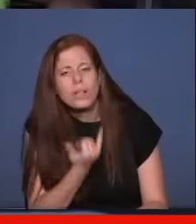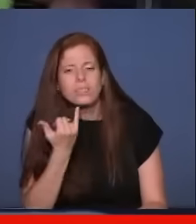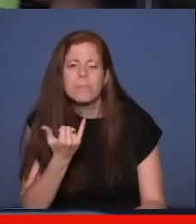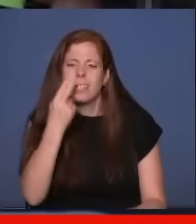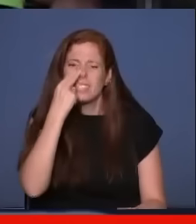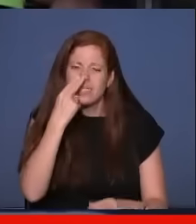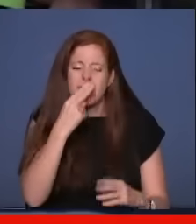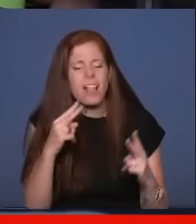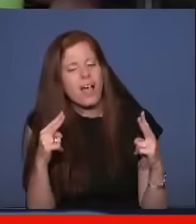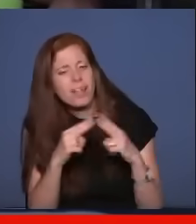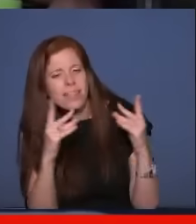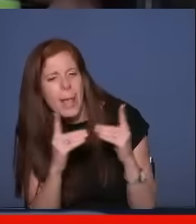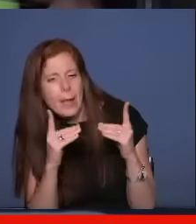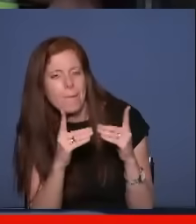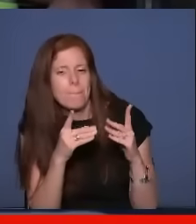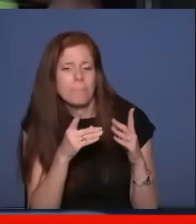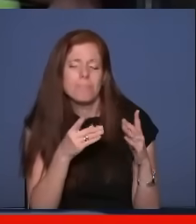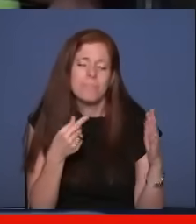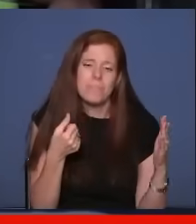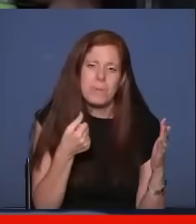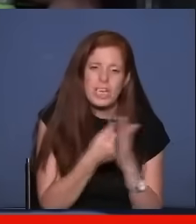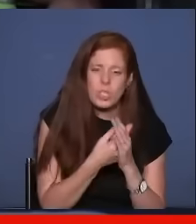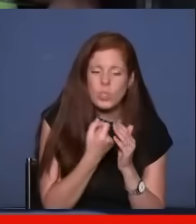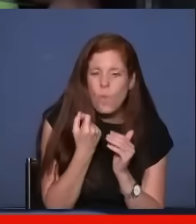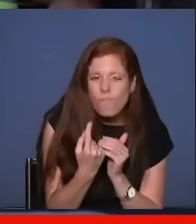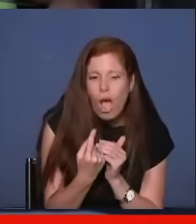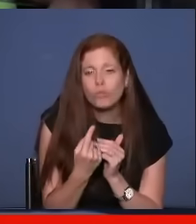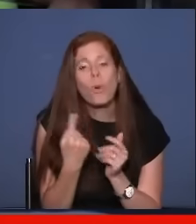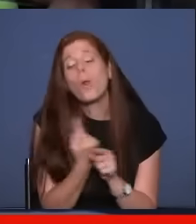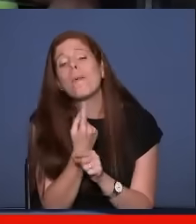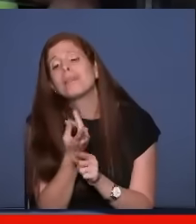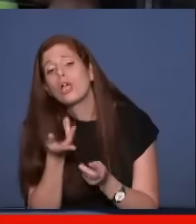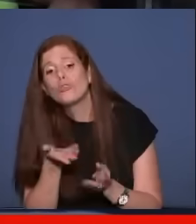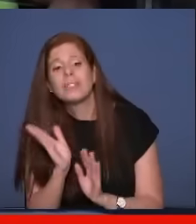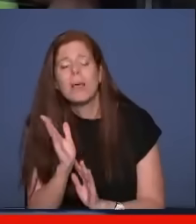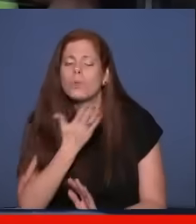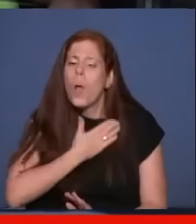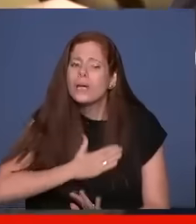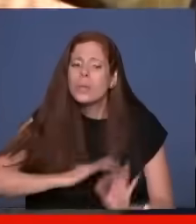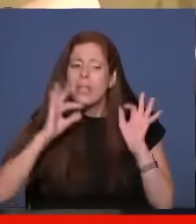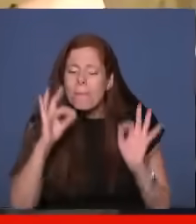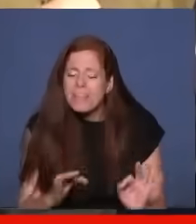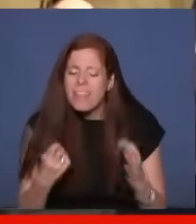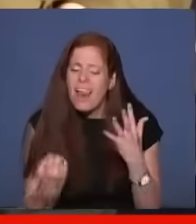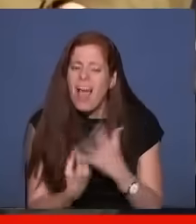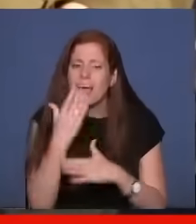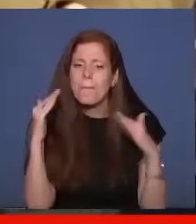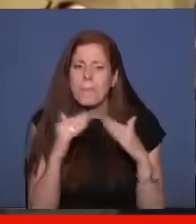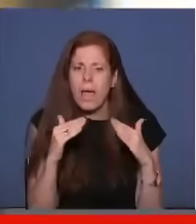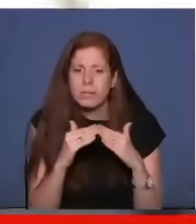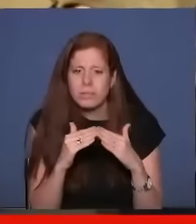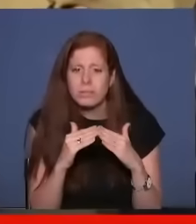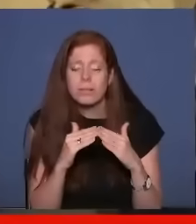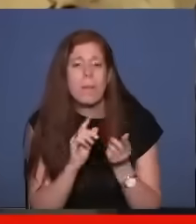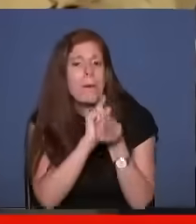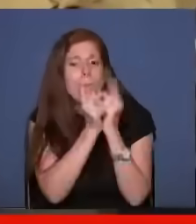פגישות. בסופשים, ימר כל פעם מתי שיצא מתוך רצון אמיתי להקים בית. במקום